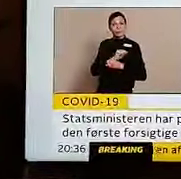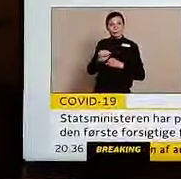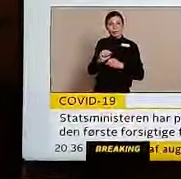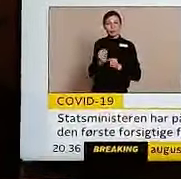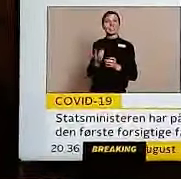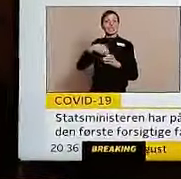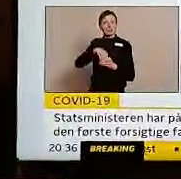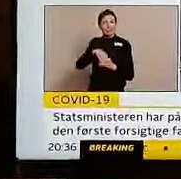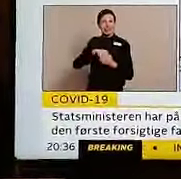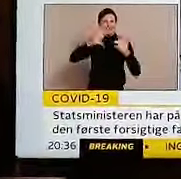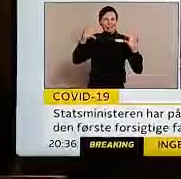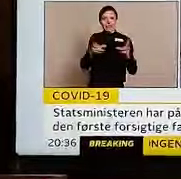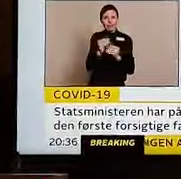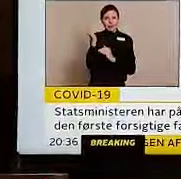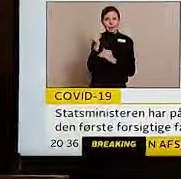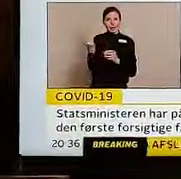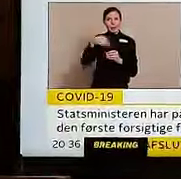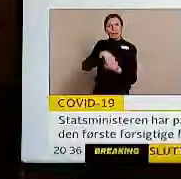الفيروس لا ينتهي في الدنمارك,